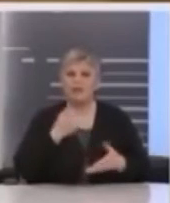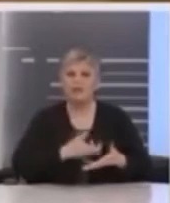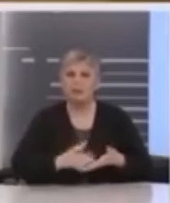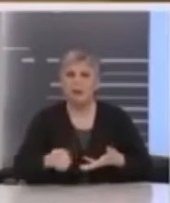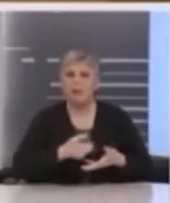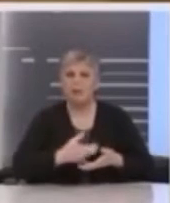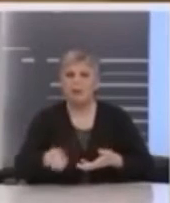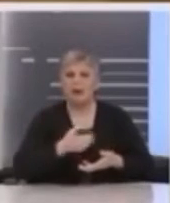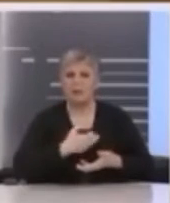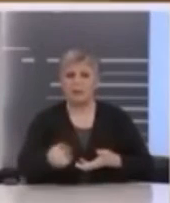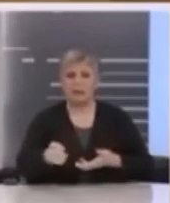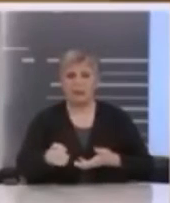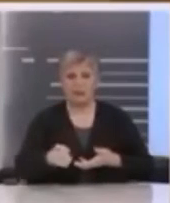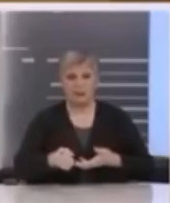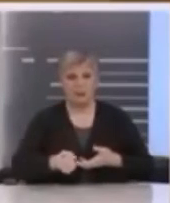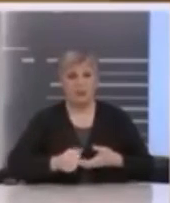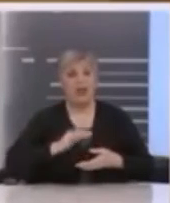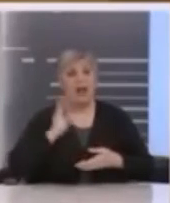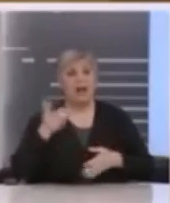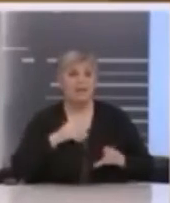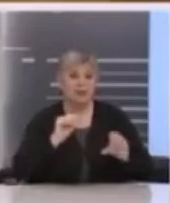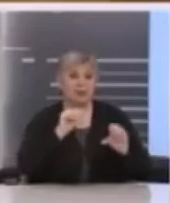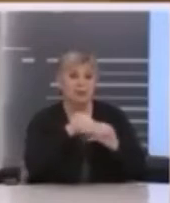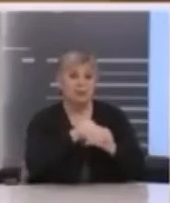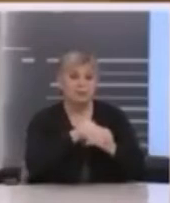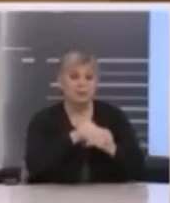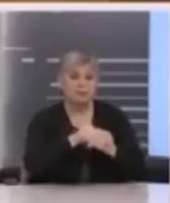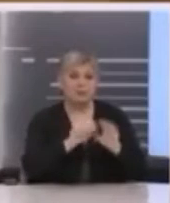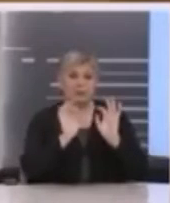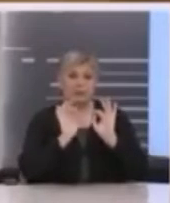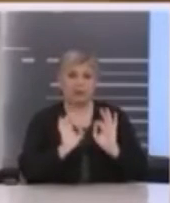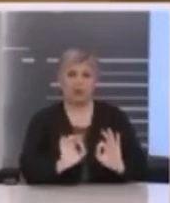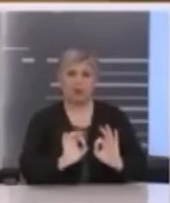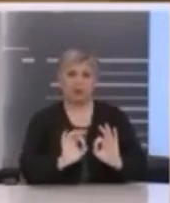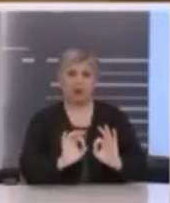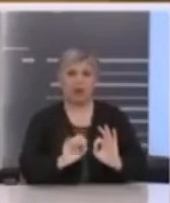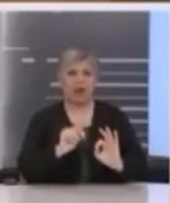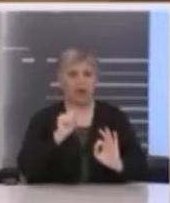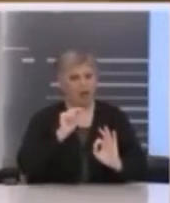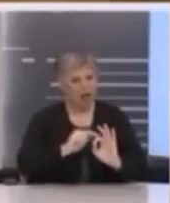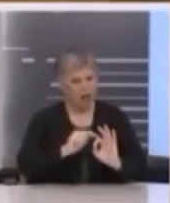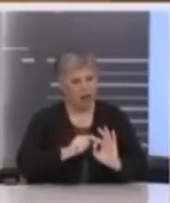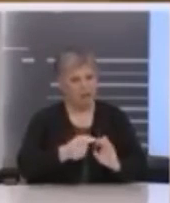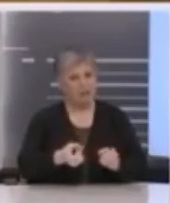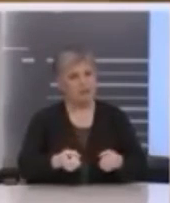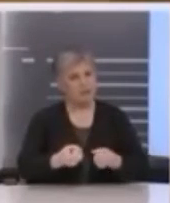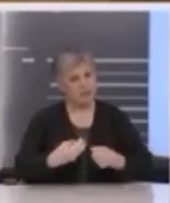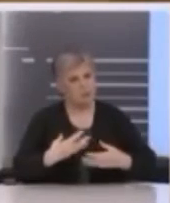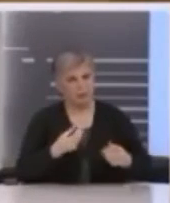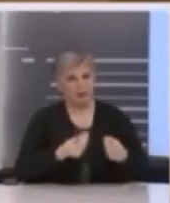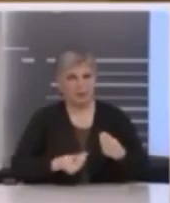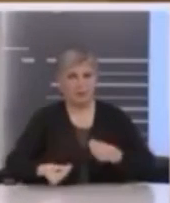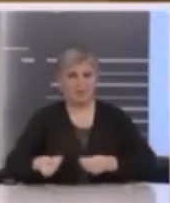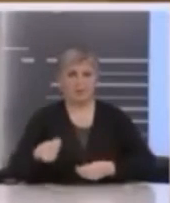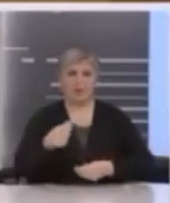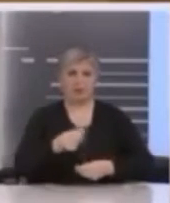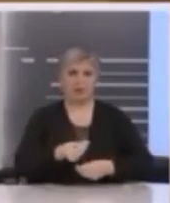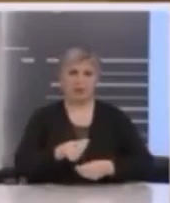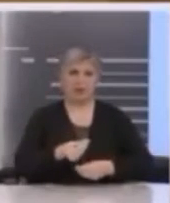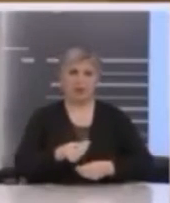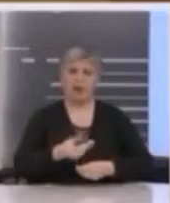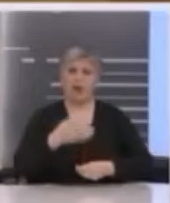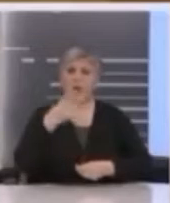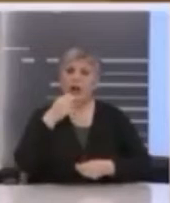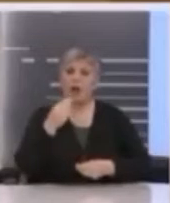6 δισεκατομμύρια είχαν μείνει στην οικονομία, αυτά θα είχαν αποδώσει σε μεγαλύτερη ανάπτυξη, σε